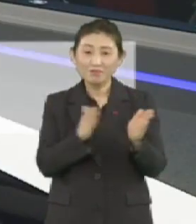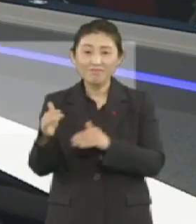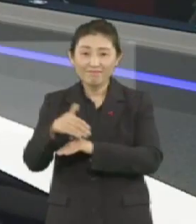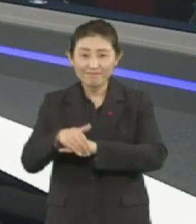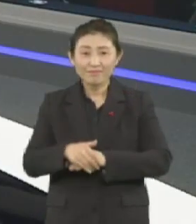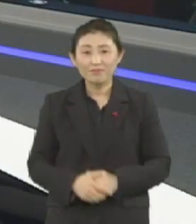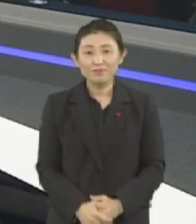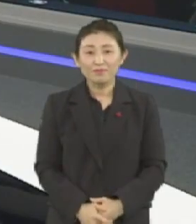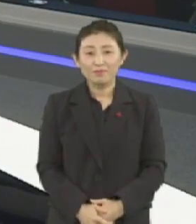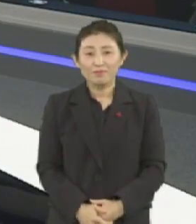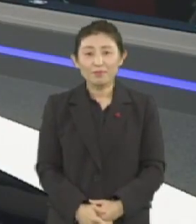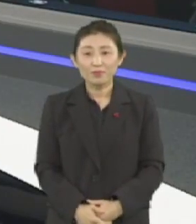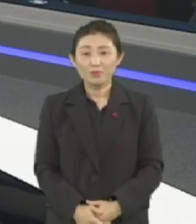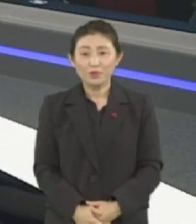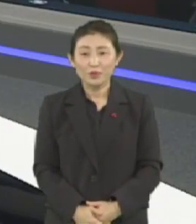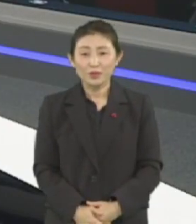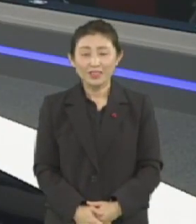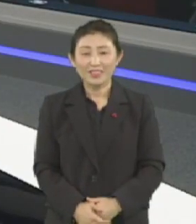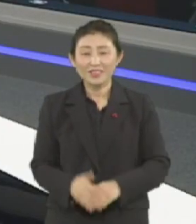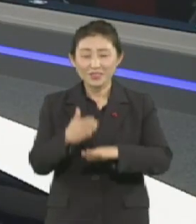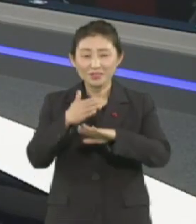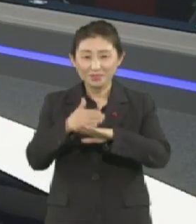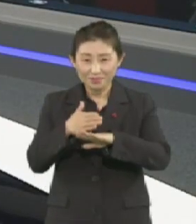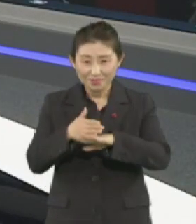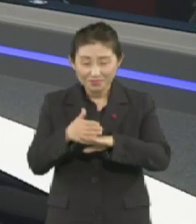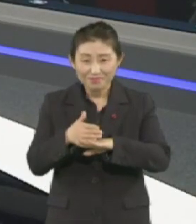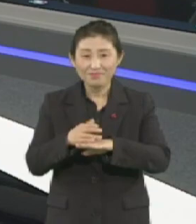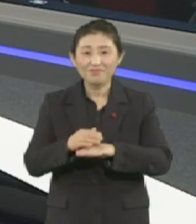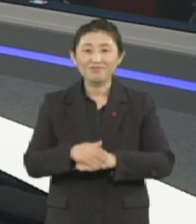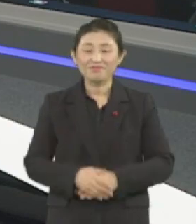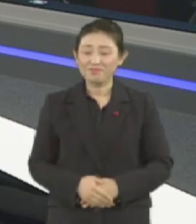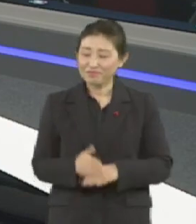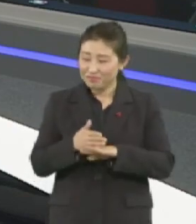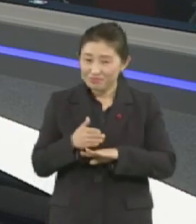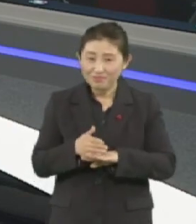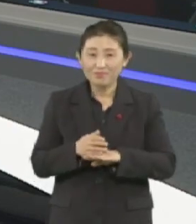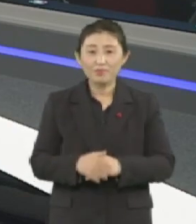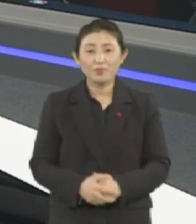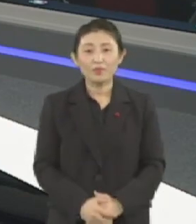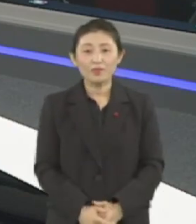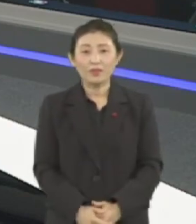나갈 계획입니다. 네. 선생님 오늘 말씀 잘 들었습니다. 고맙습니다. 네, 감사합니다.